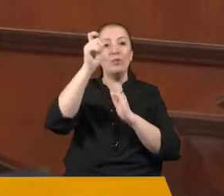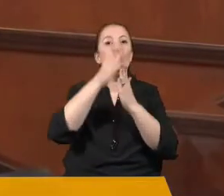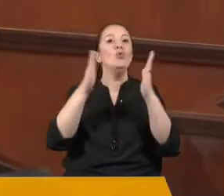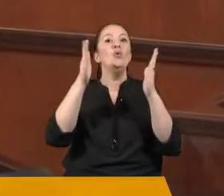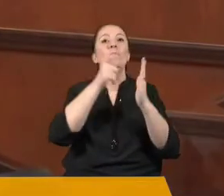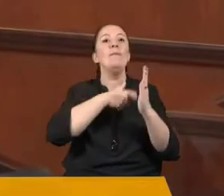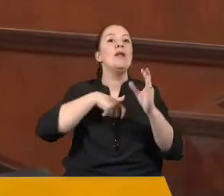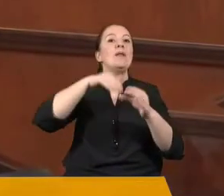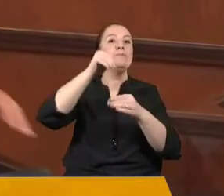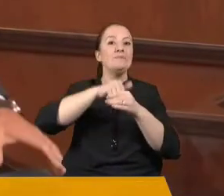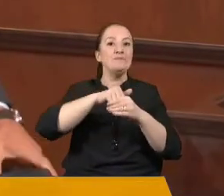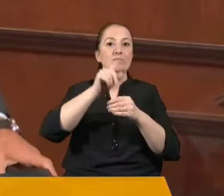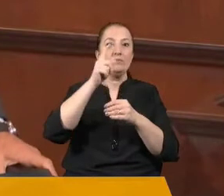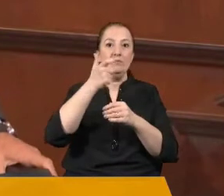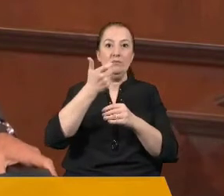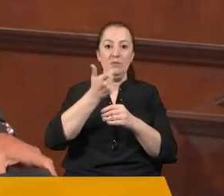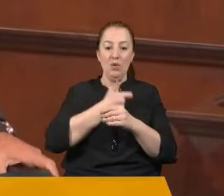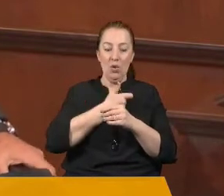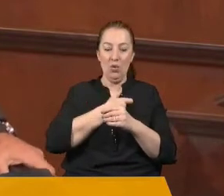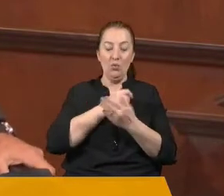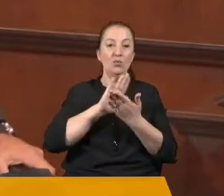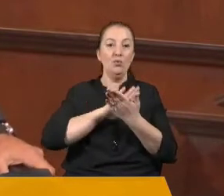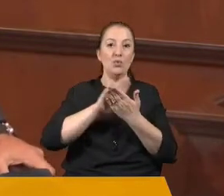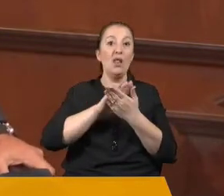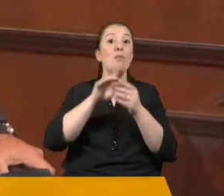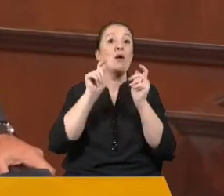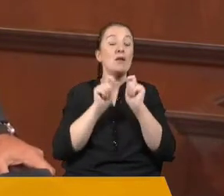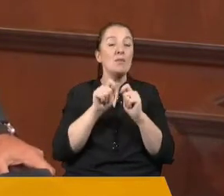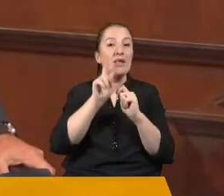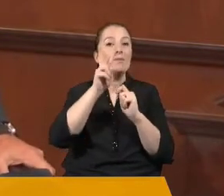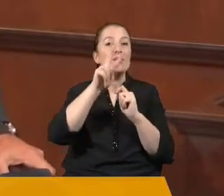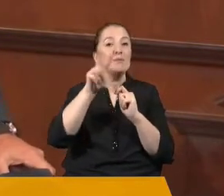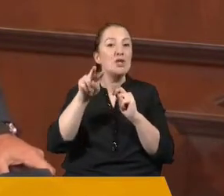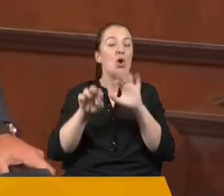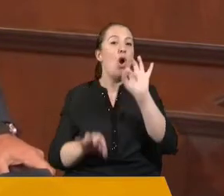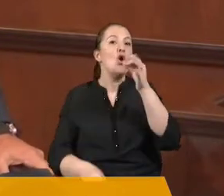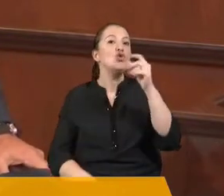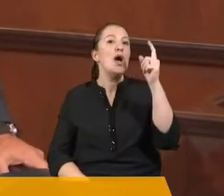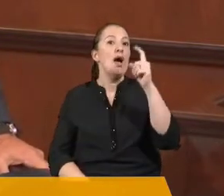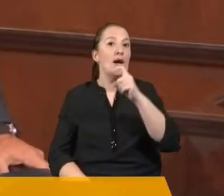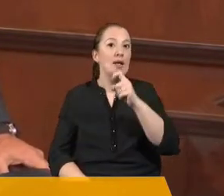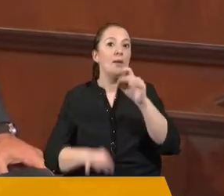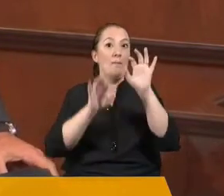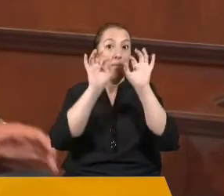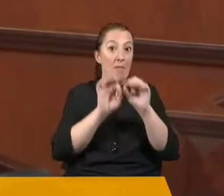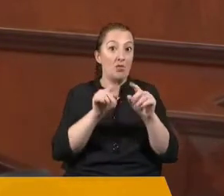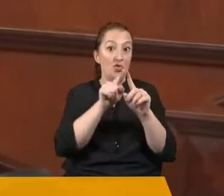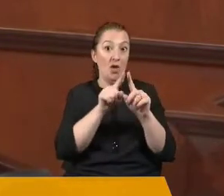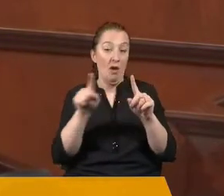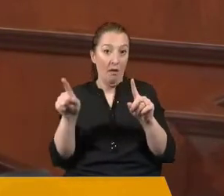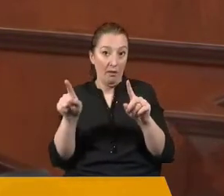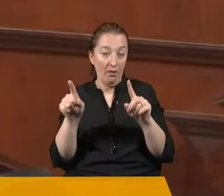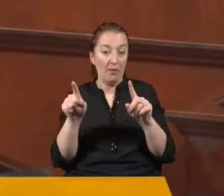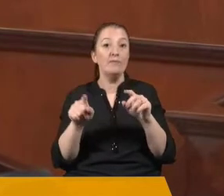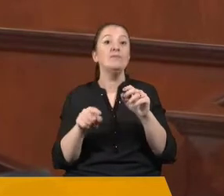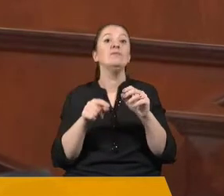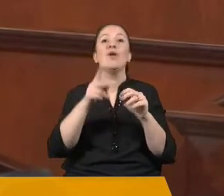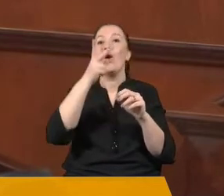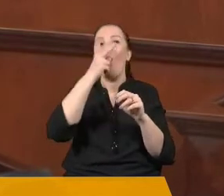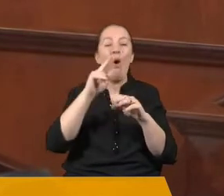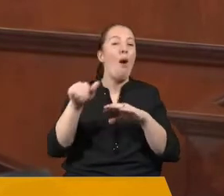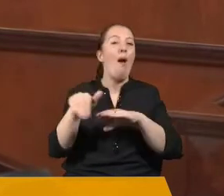yasal düzenleme yapılarak 2022 Ocak ayından itibaren geçerli olmak üzere kırsal